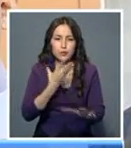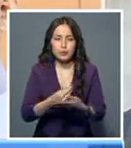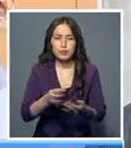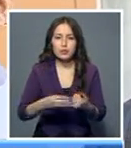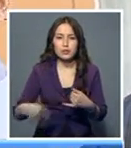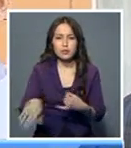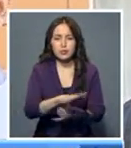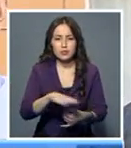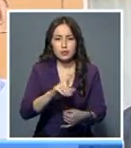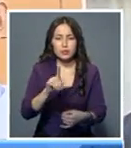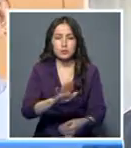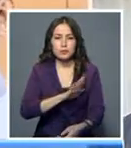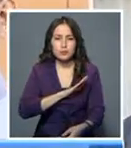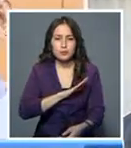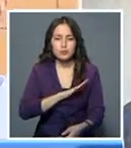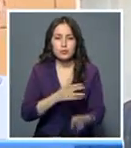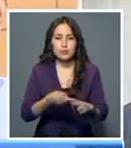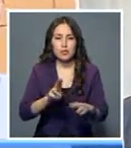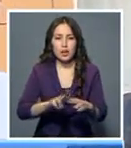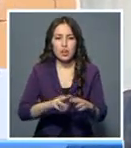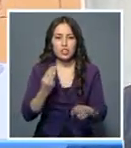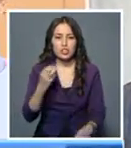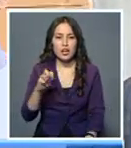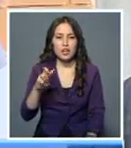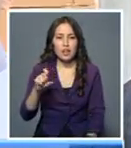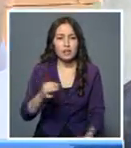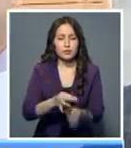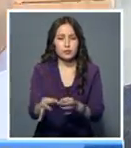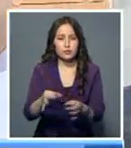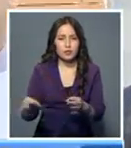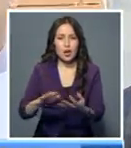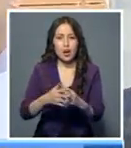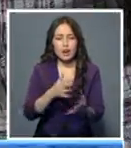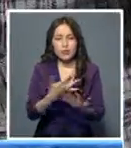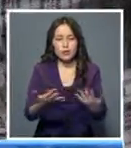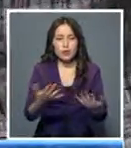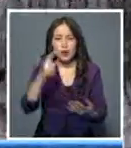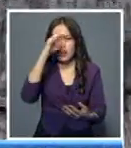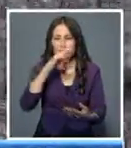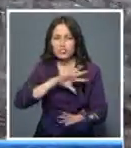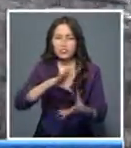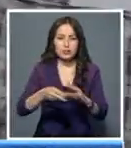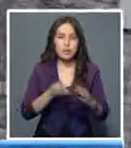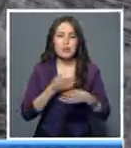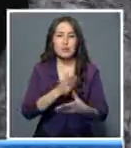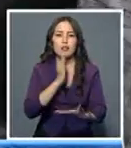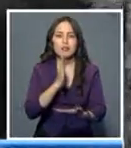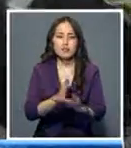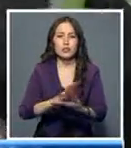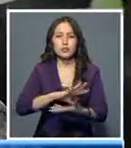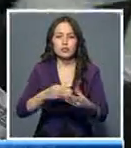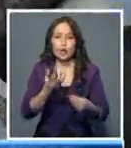әр азамат біледі, ол тек қана бір ауылдың ғана азаматы емес, бүкіл Қазақстанның азаматы екен. Мұнда тұрмысқа қажеттінің бәрі бар: